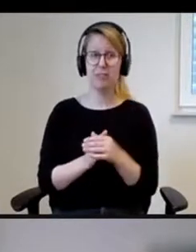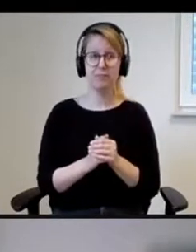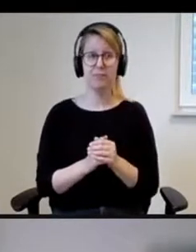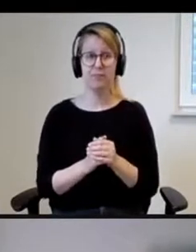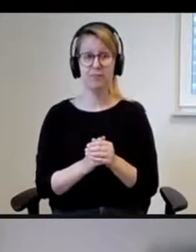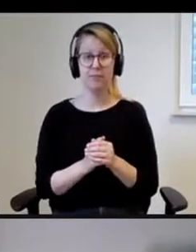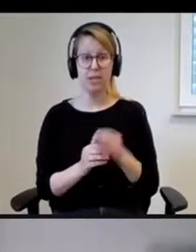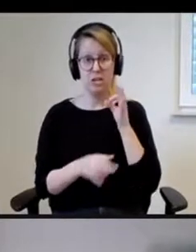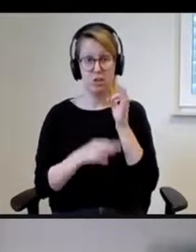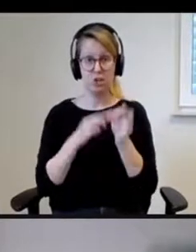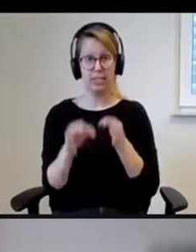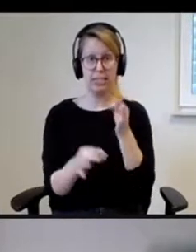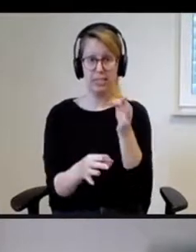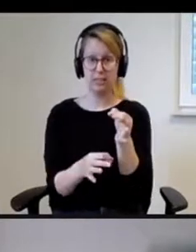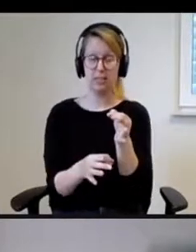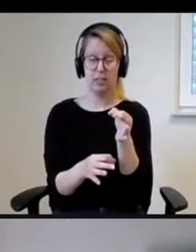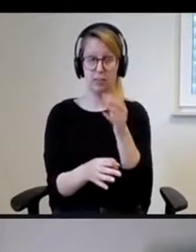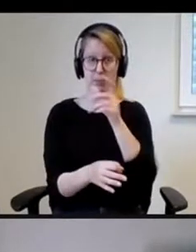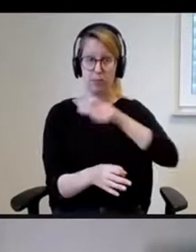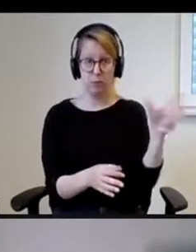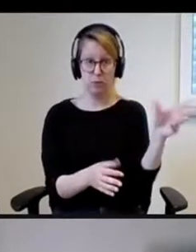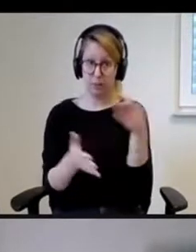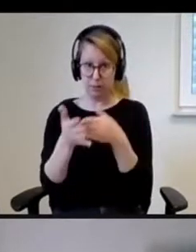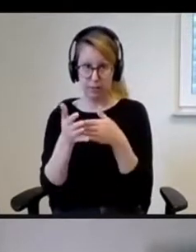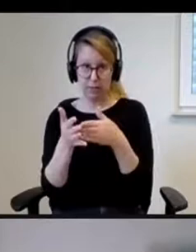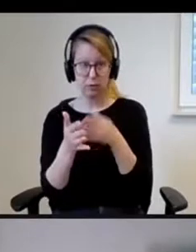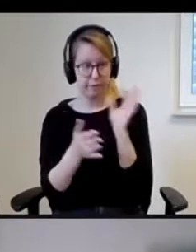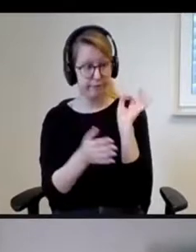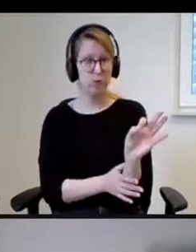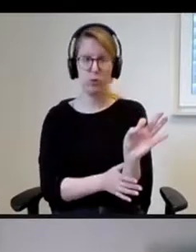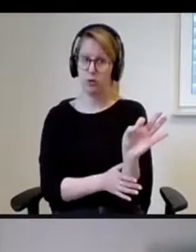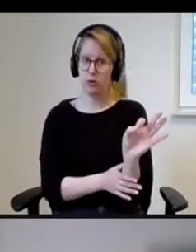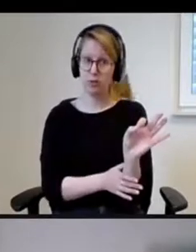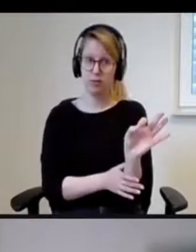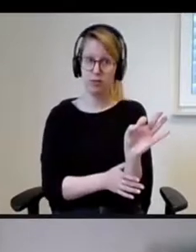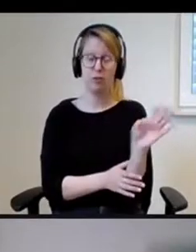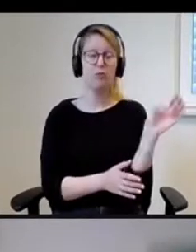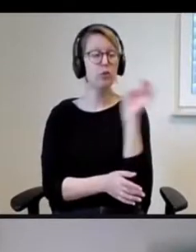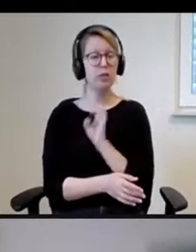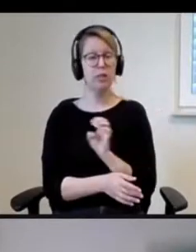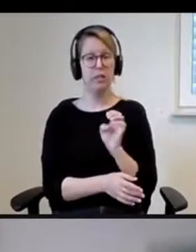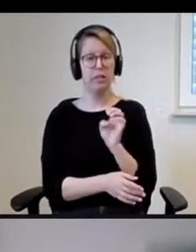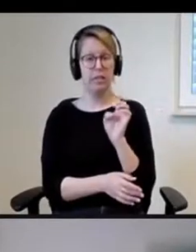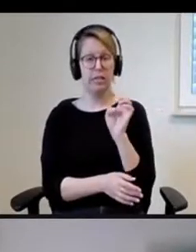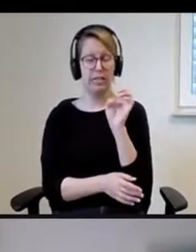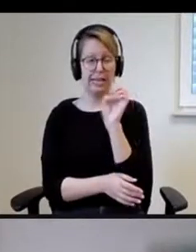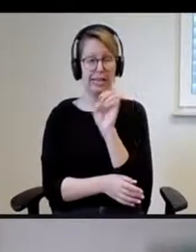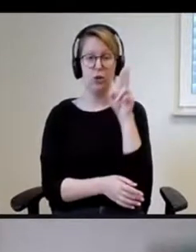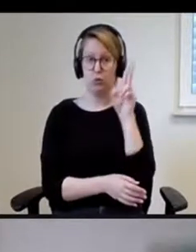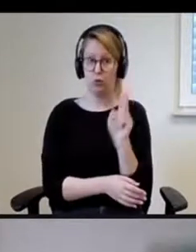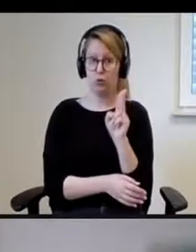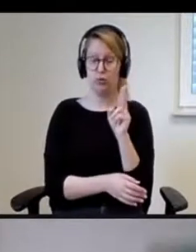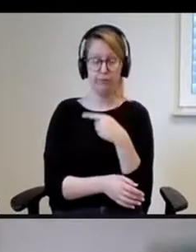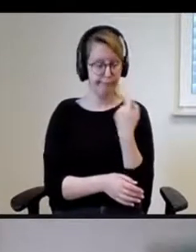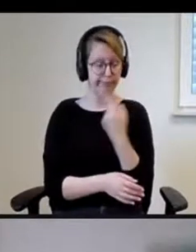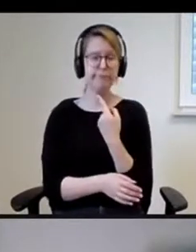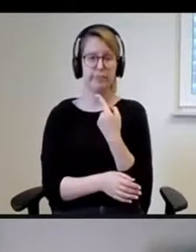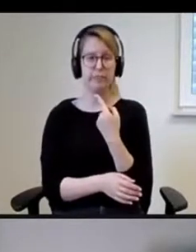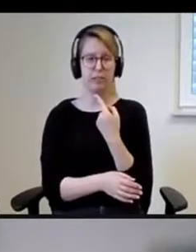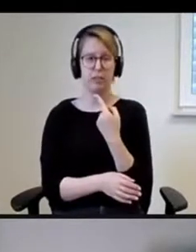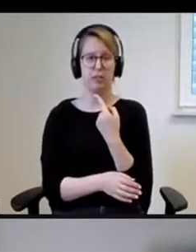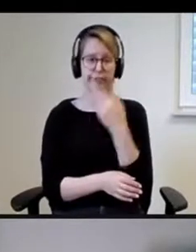Strategie für die Rechte von Menschen mit Behinderungen von der EU zur Kenntnis geholt und sind an sich